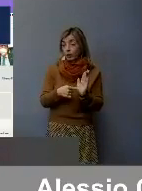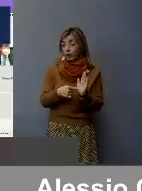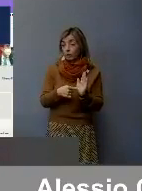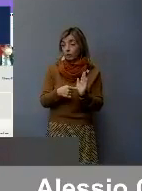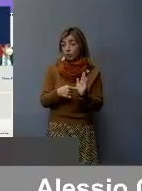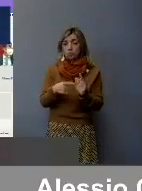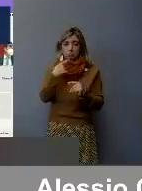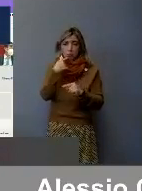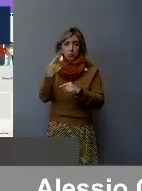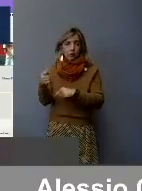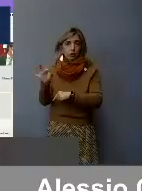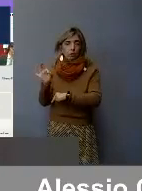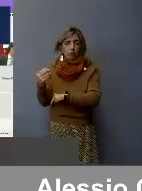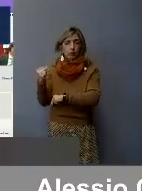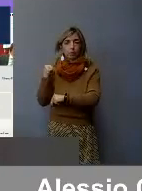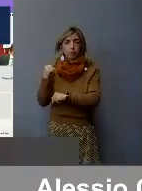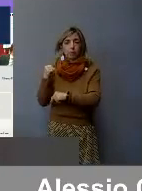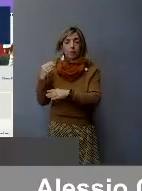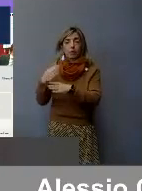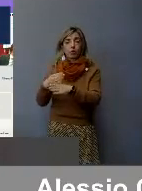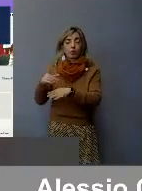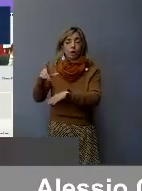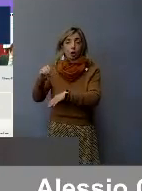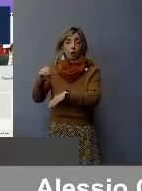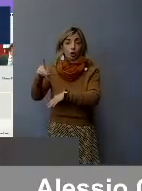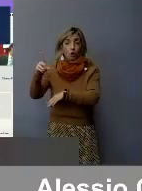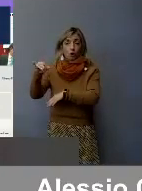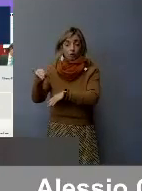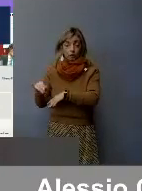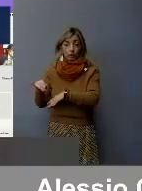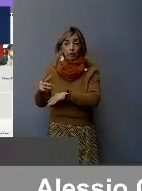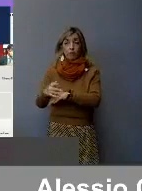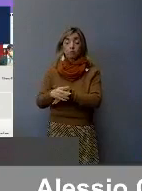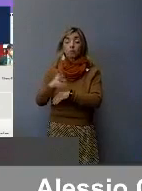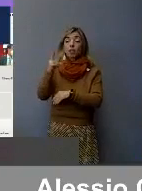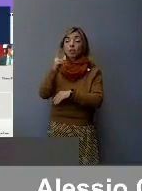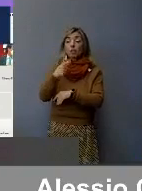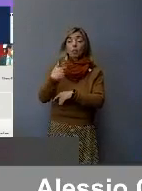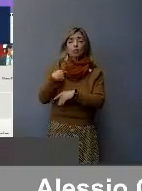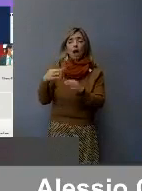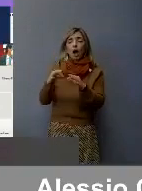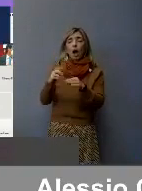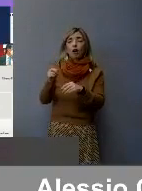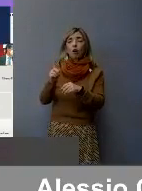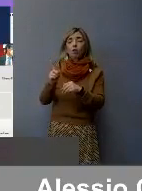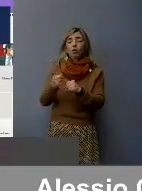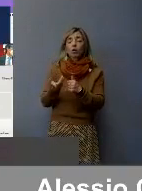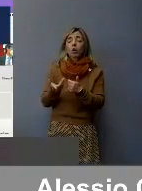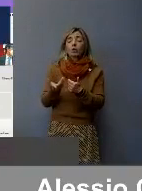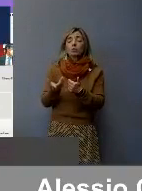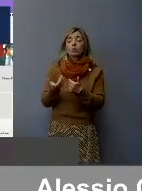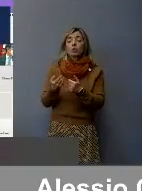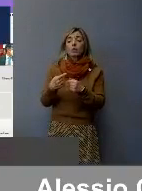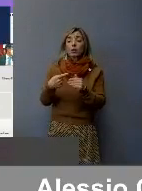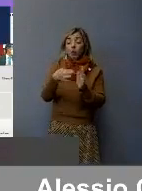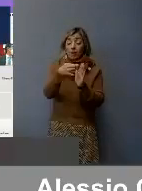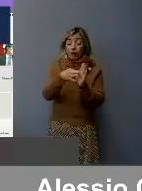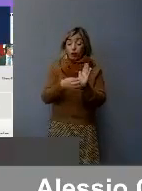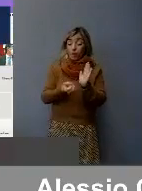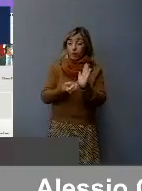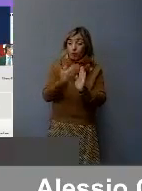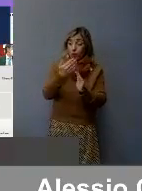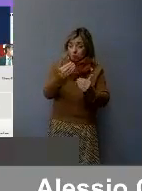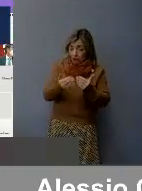ma non ne condivido il fatto di non poter portare avanti questo nuovo regolamento che